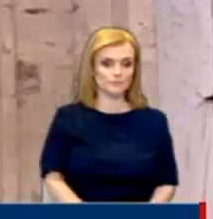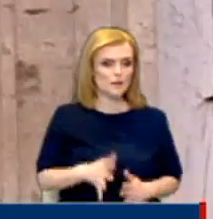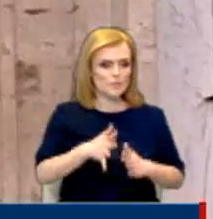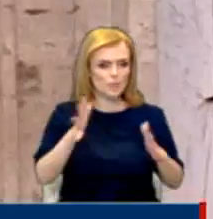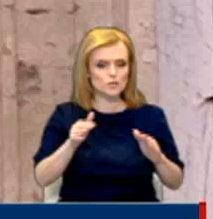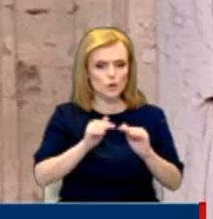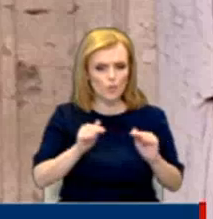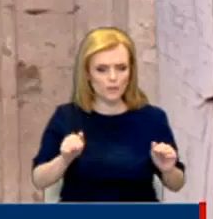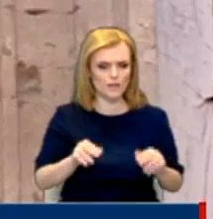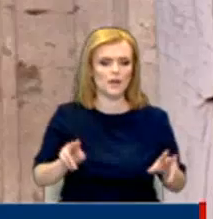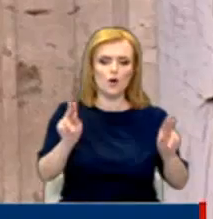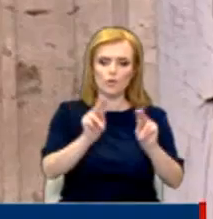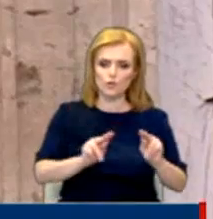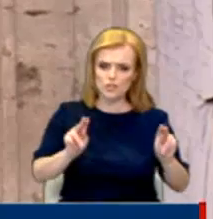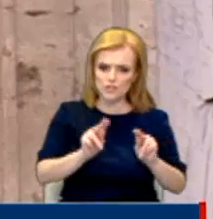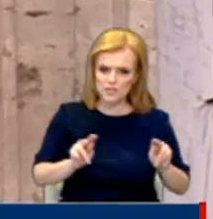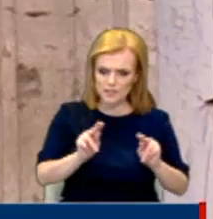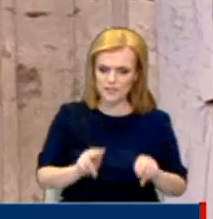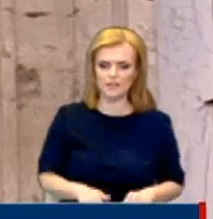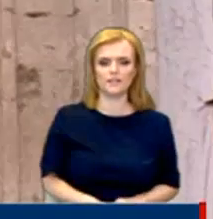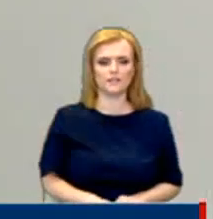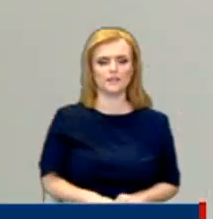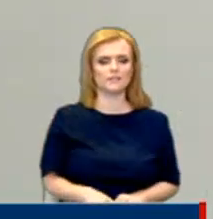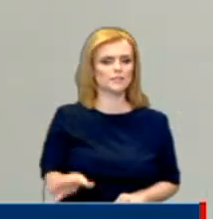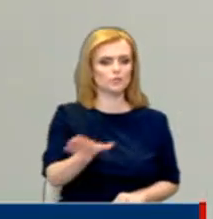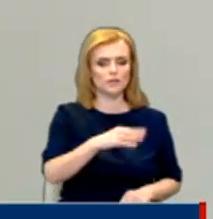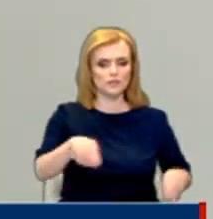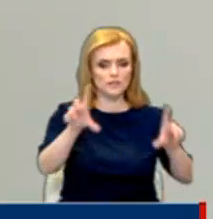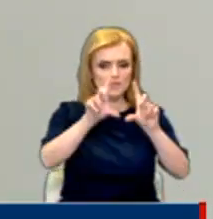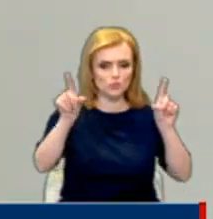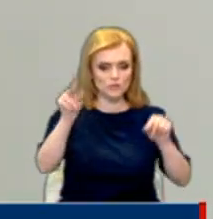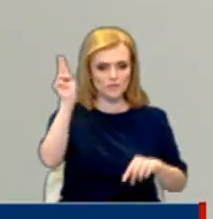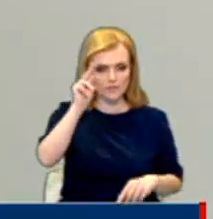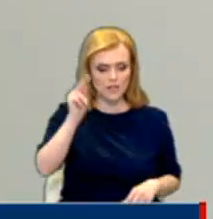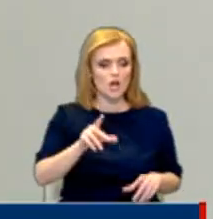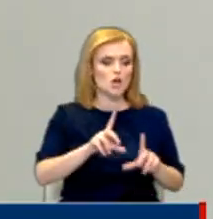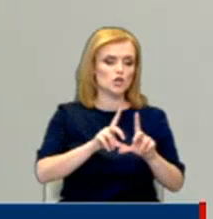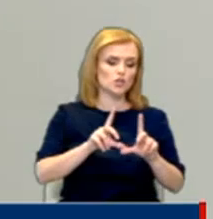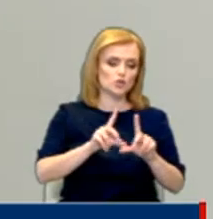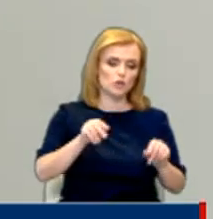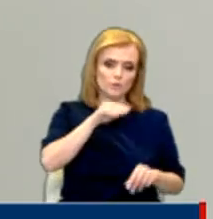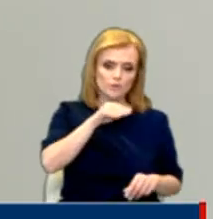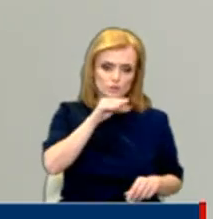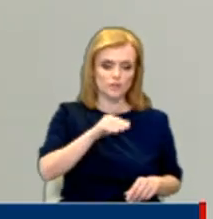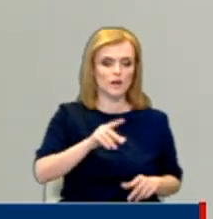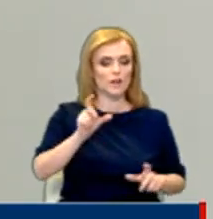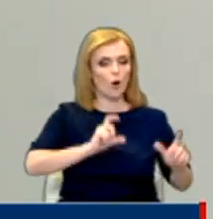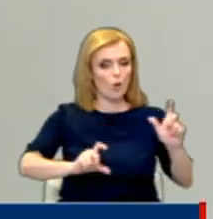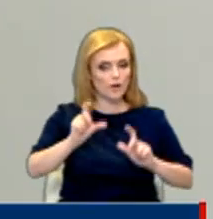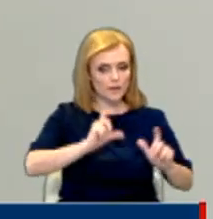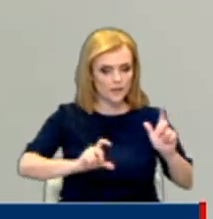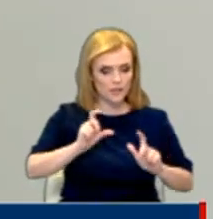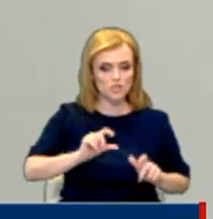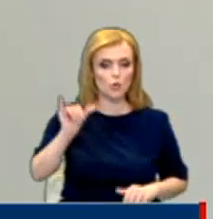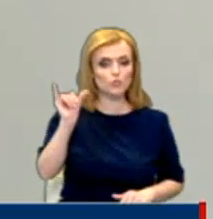elevi, profesori de la instituțiile de învățământ din Republica Moldova, școli profesionale, colegii, universități, au putut să